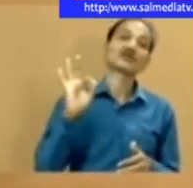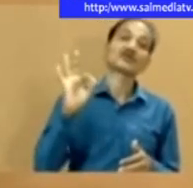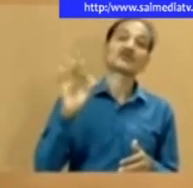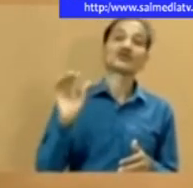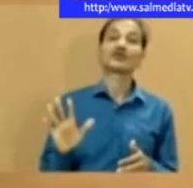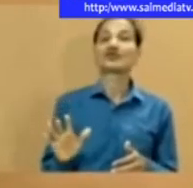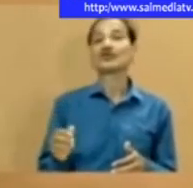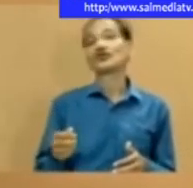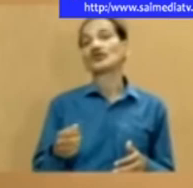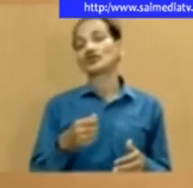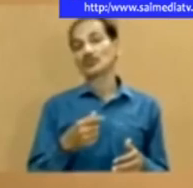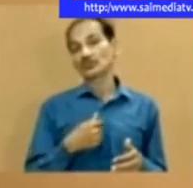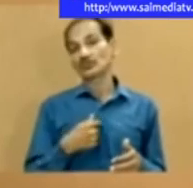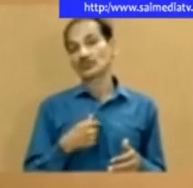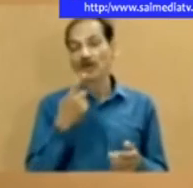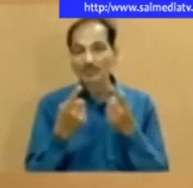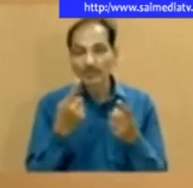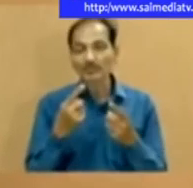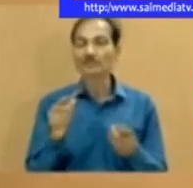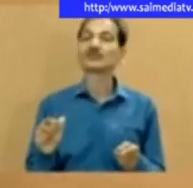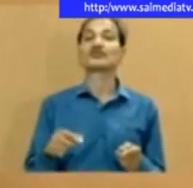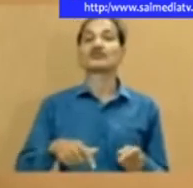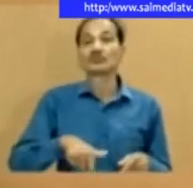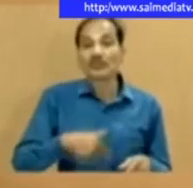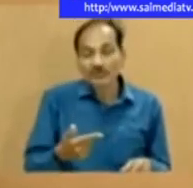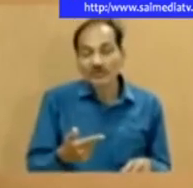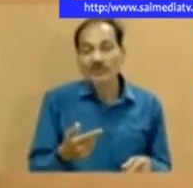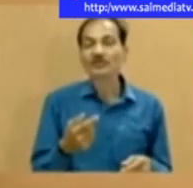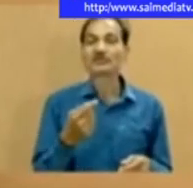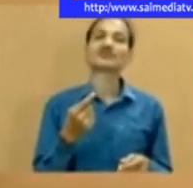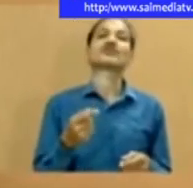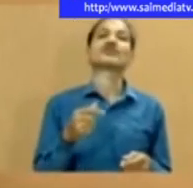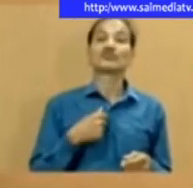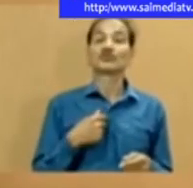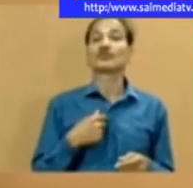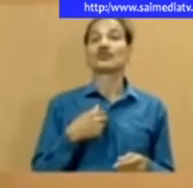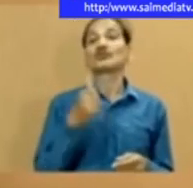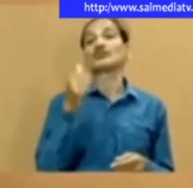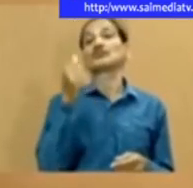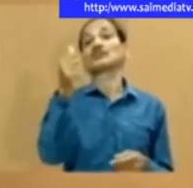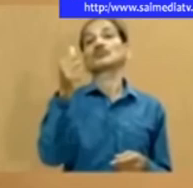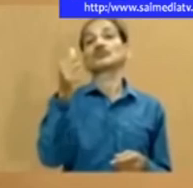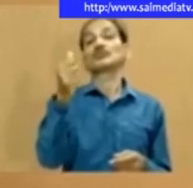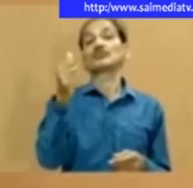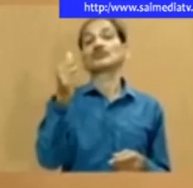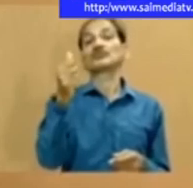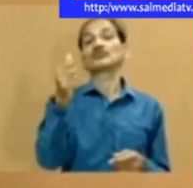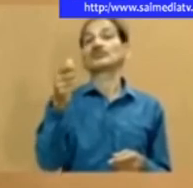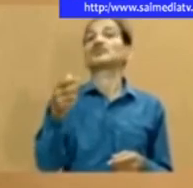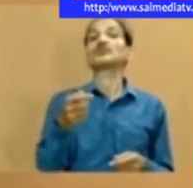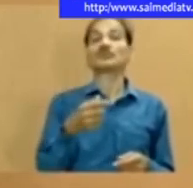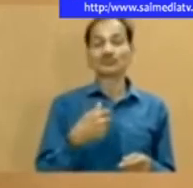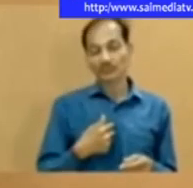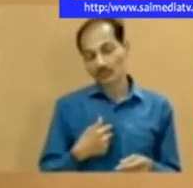କହିଦିଏ ବ୍ୟକ୍ତିଗତ ହିସାବରେ ମୁଁ ଆପଣମାନଙ୍କ ଆଗରେ ଶପଥ ନେଉଛି ଯଦି ମୋତେ ଭଗବାନ ନ କରନ୍ତୁ କରୋନା